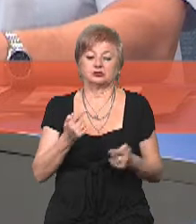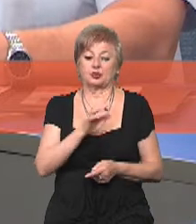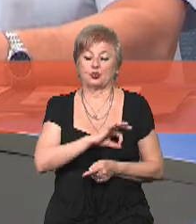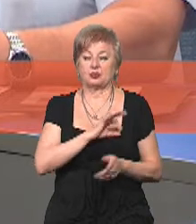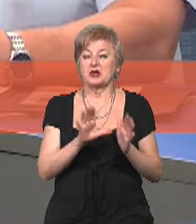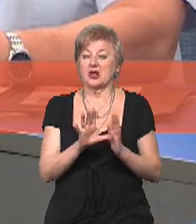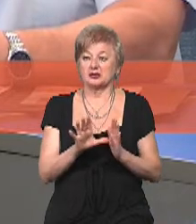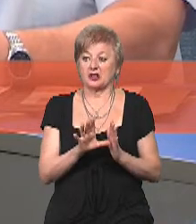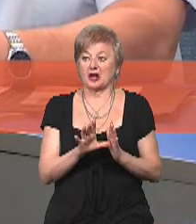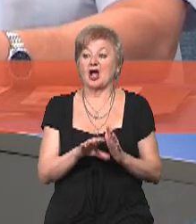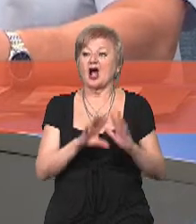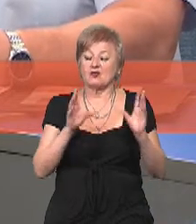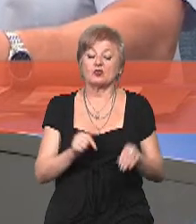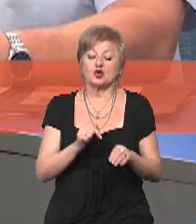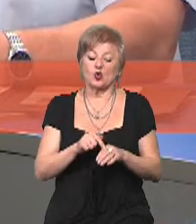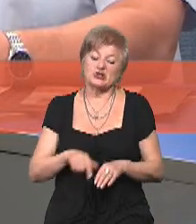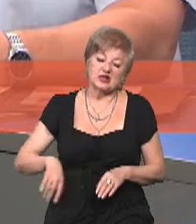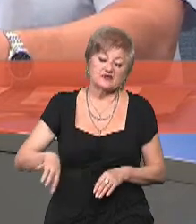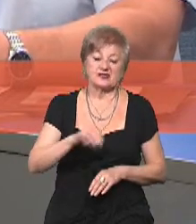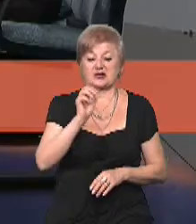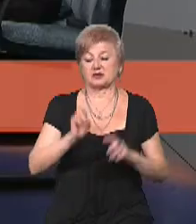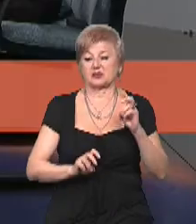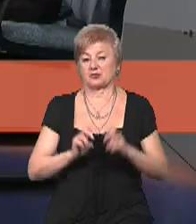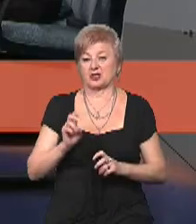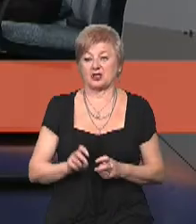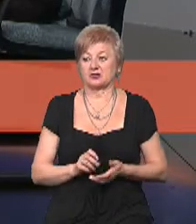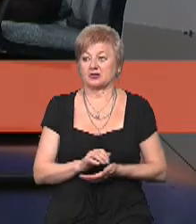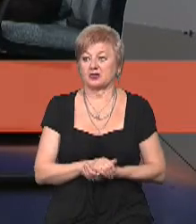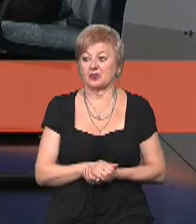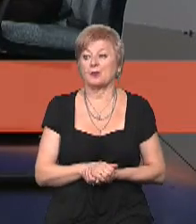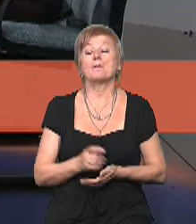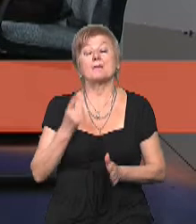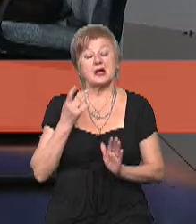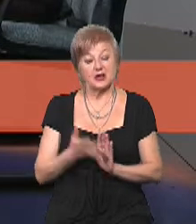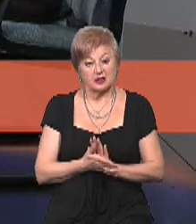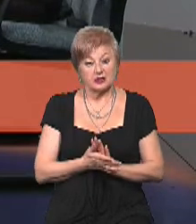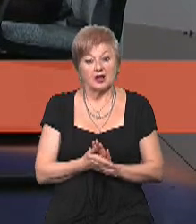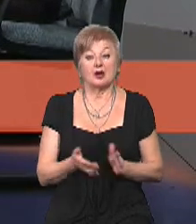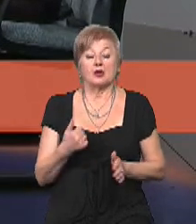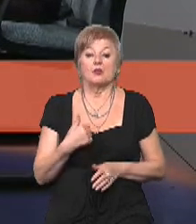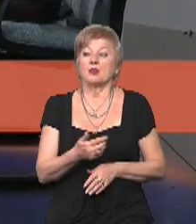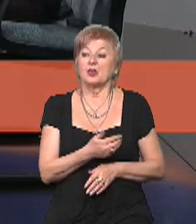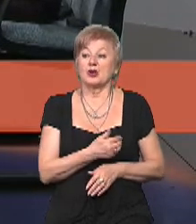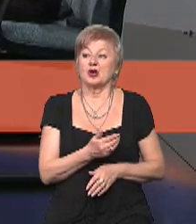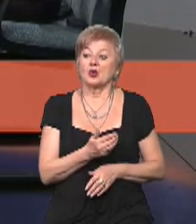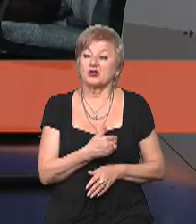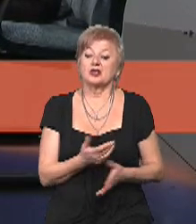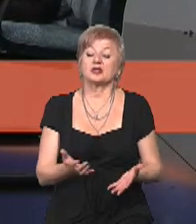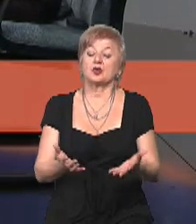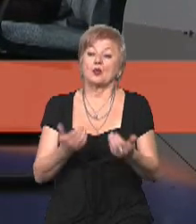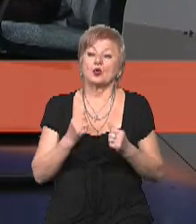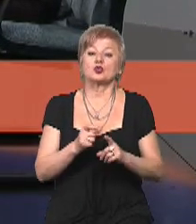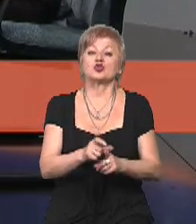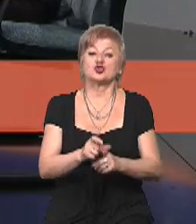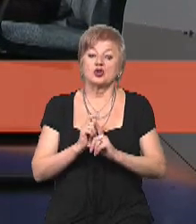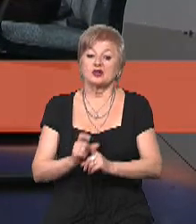электроэнергии, а в основном это касается всех промышленных предприятий. Зрозуміло. Ми б хотіли, звісно, і отримати